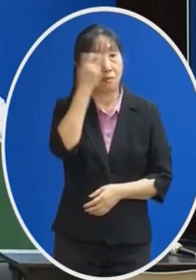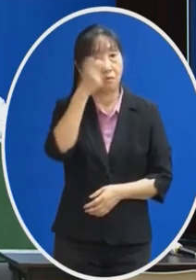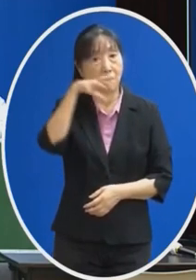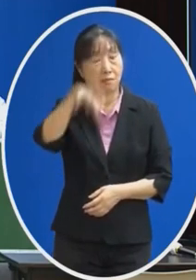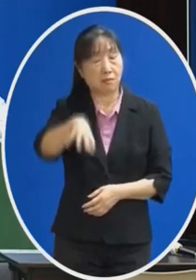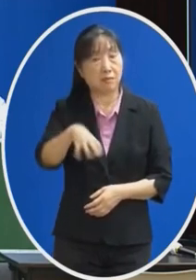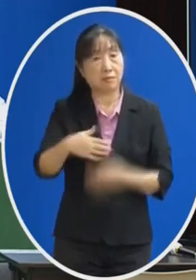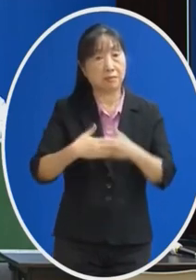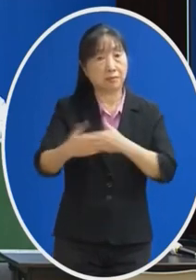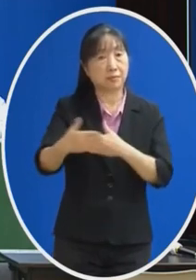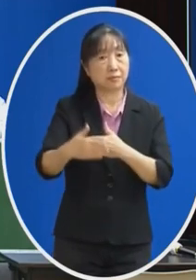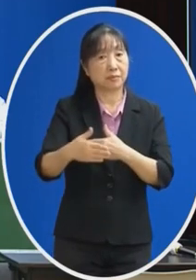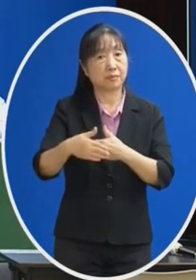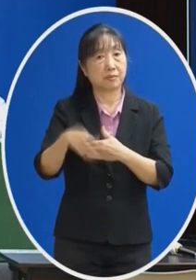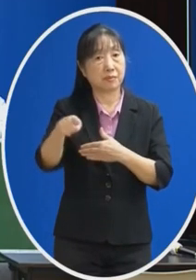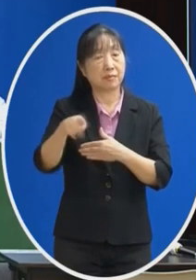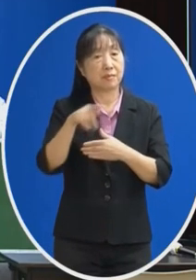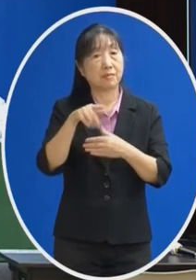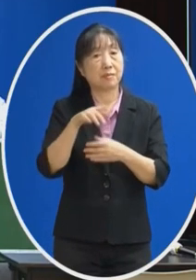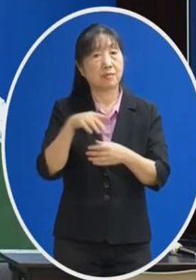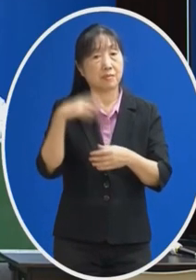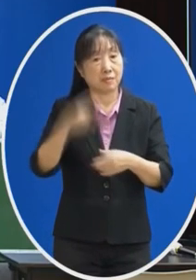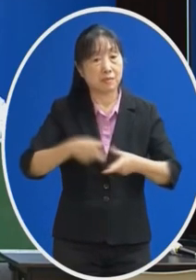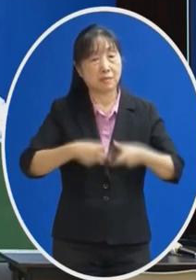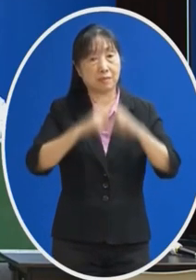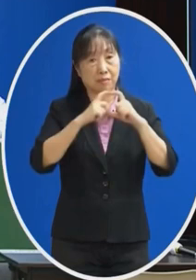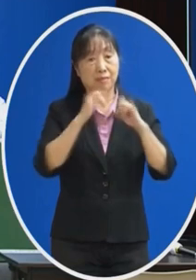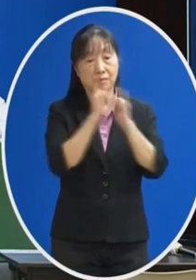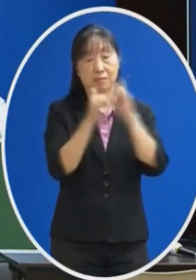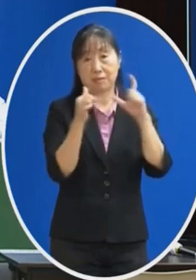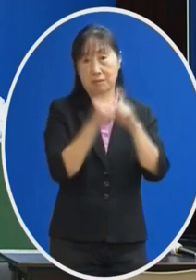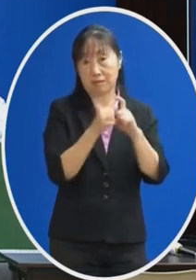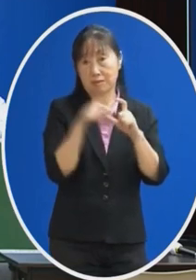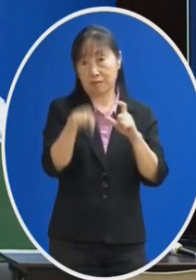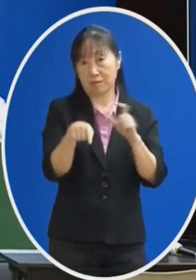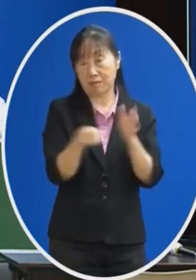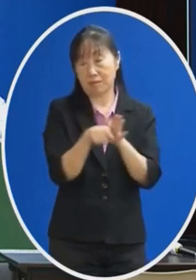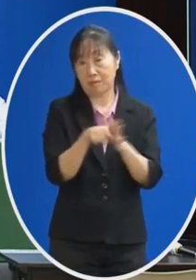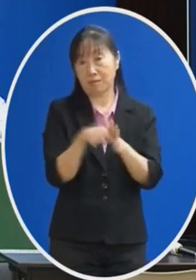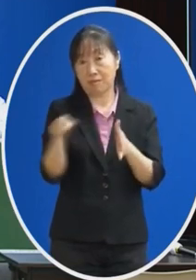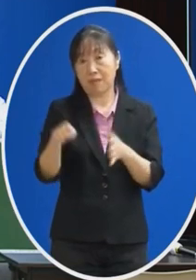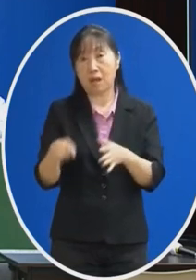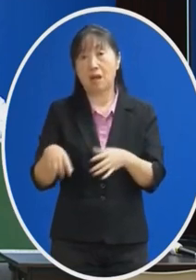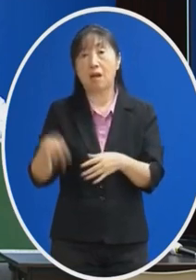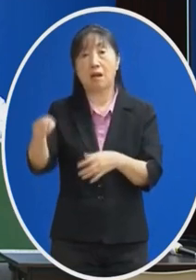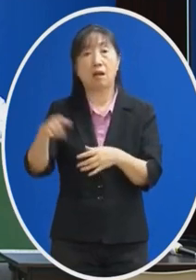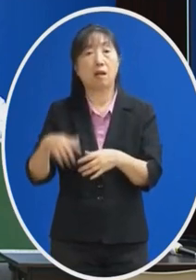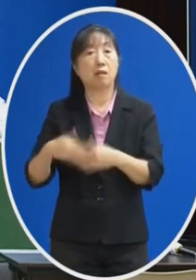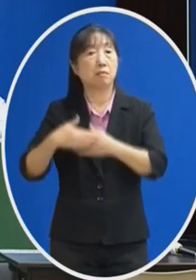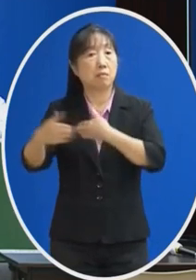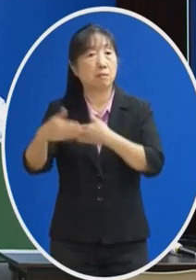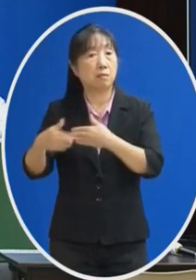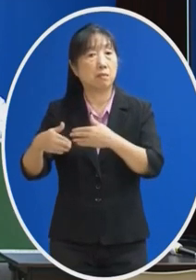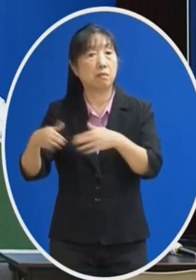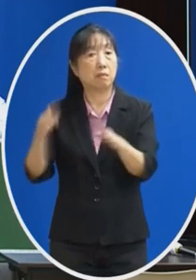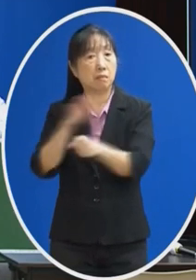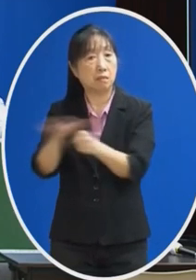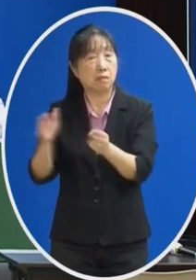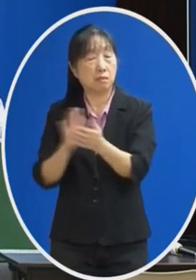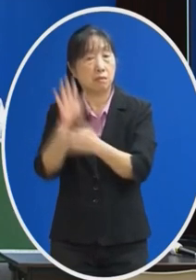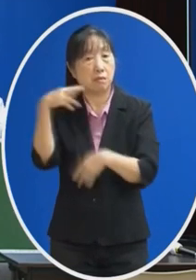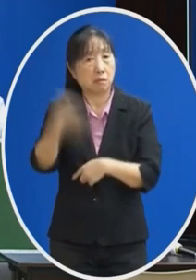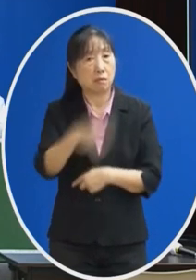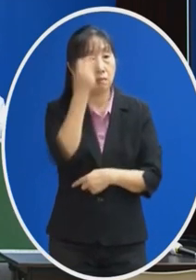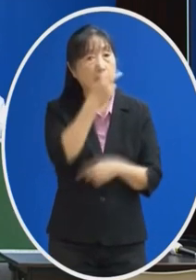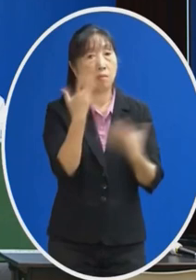诊病患说他回到社区可能会成为破口，因为解隔离不用再接受采检，那这部分轻症或无症状